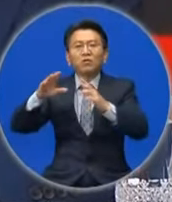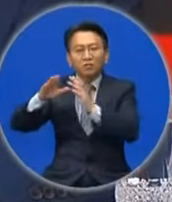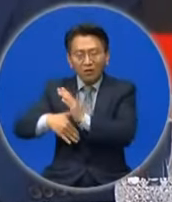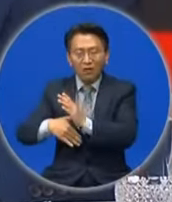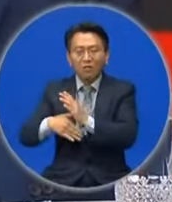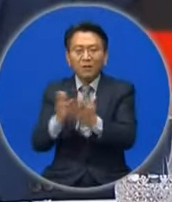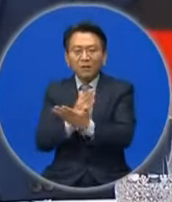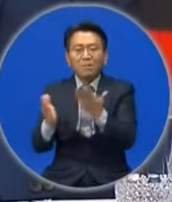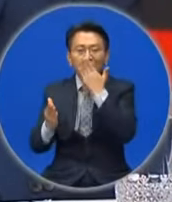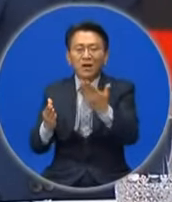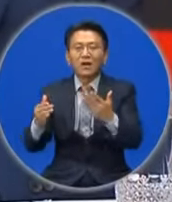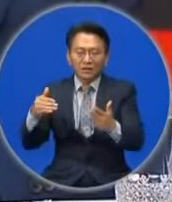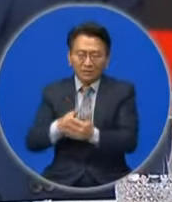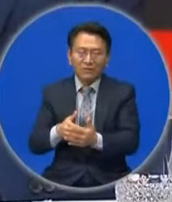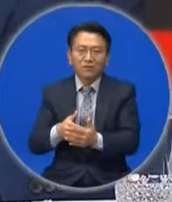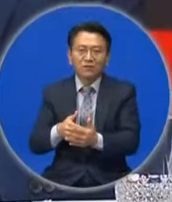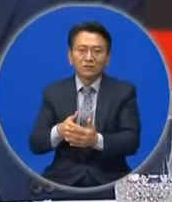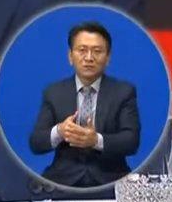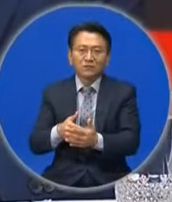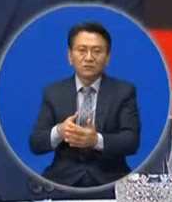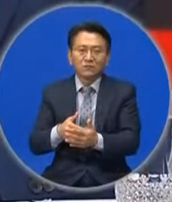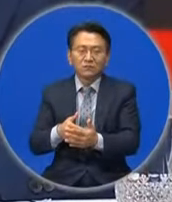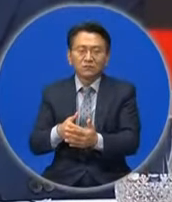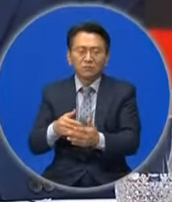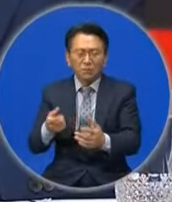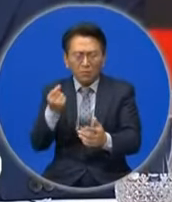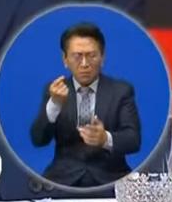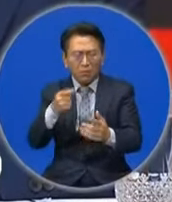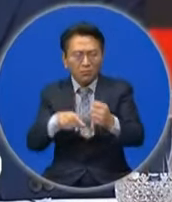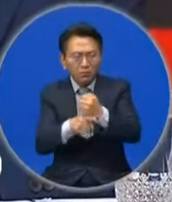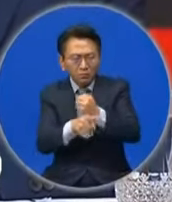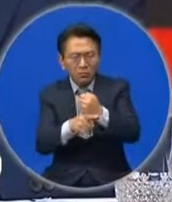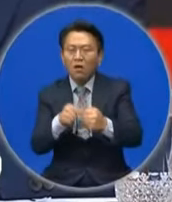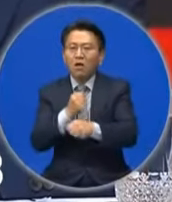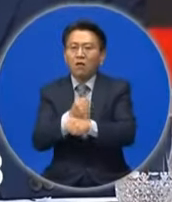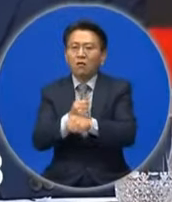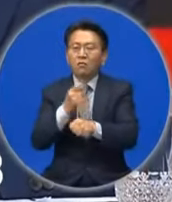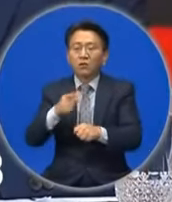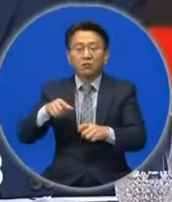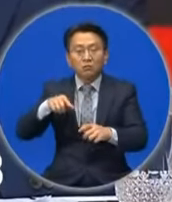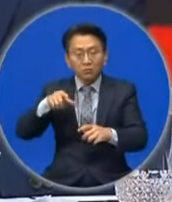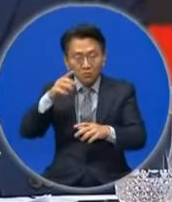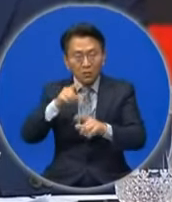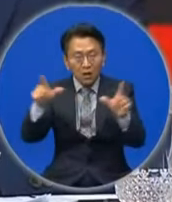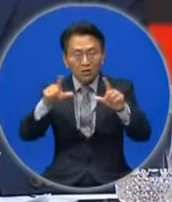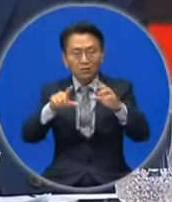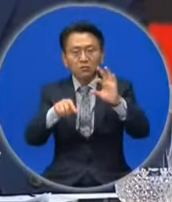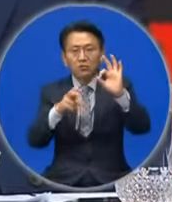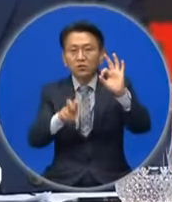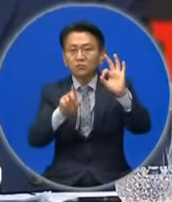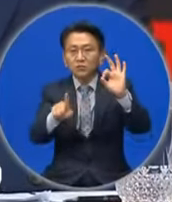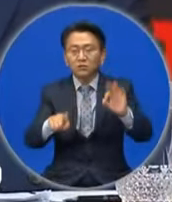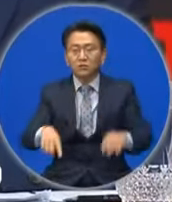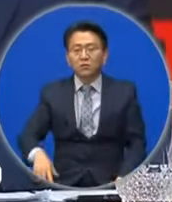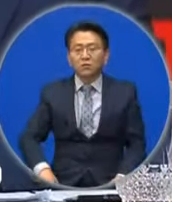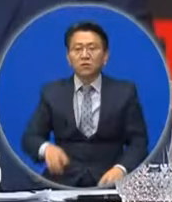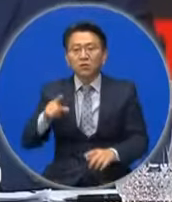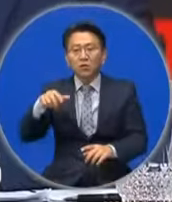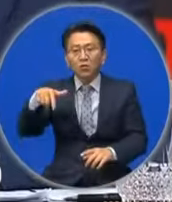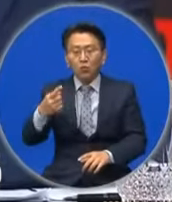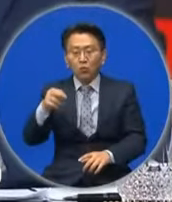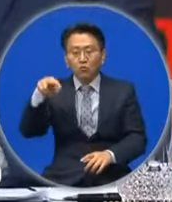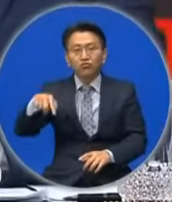수사가 신속하게 이루어져야 된다고 또 발언을 합니다. 그러니까 바로 그날 공수처가 손준성